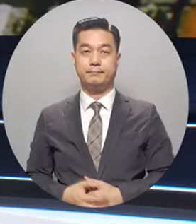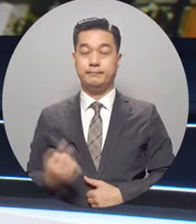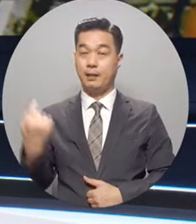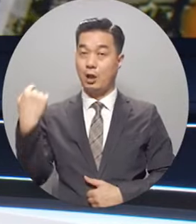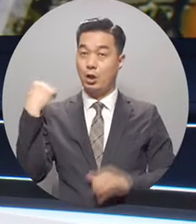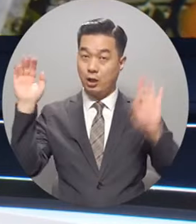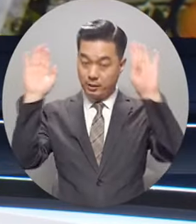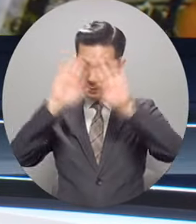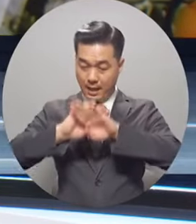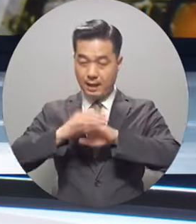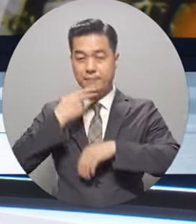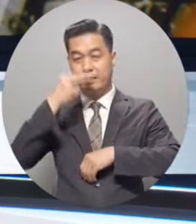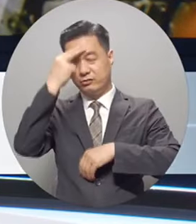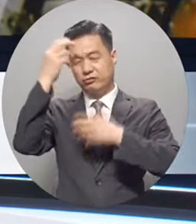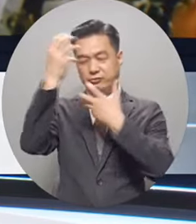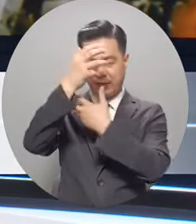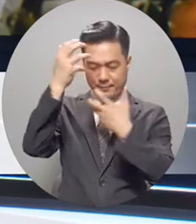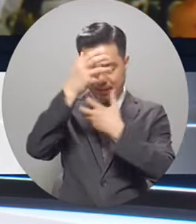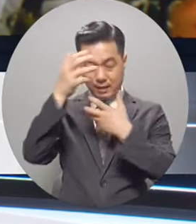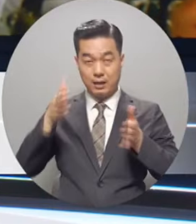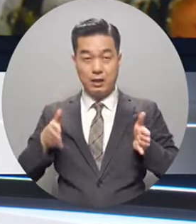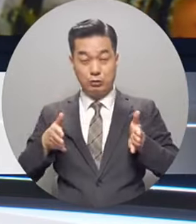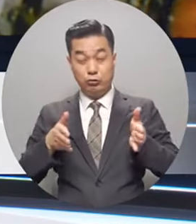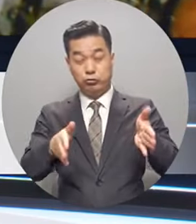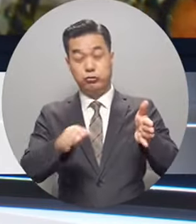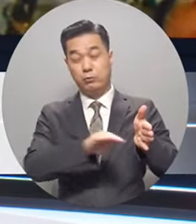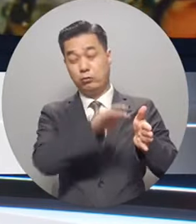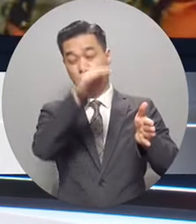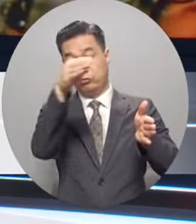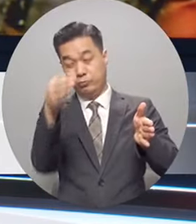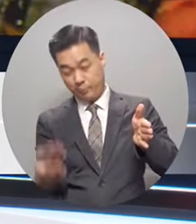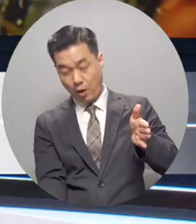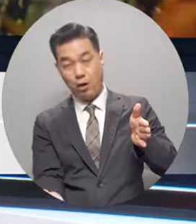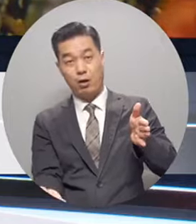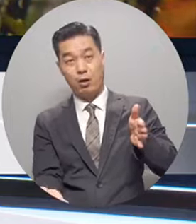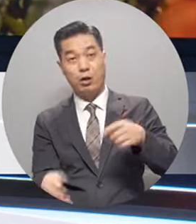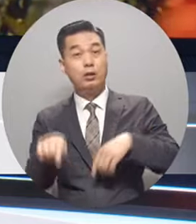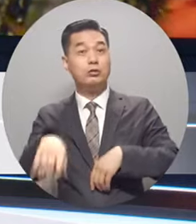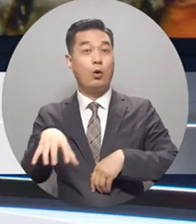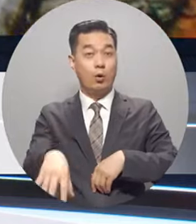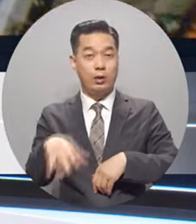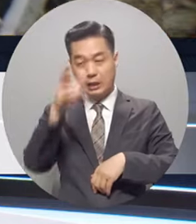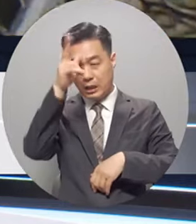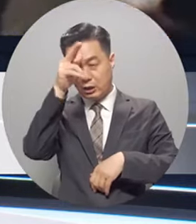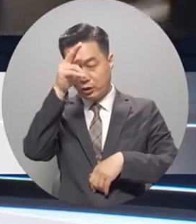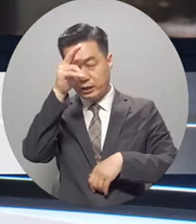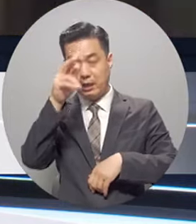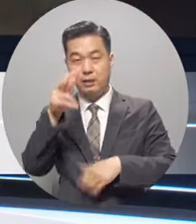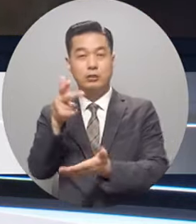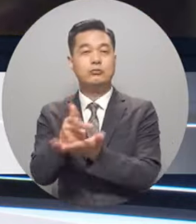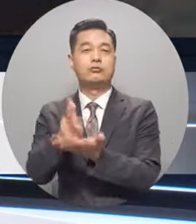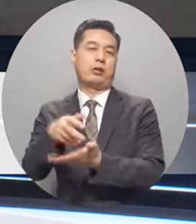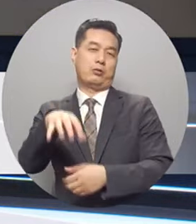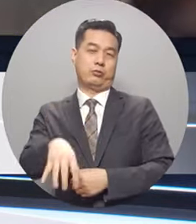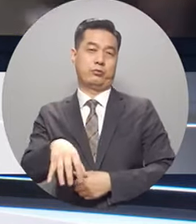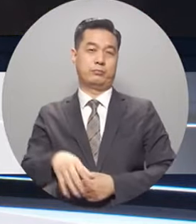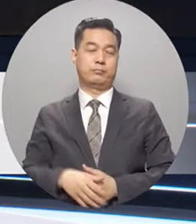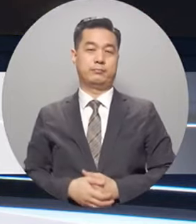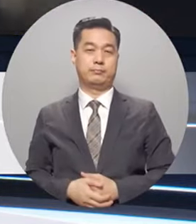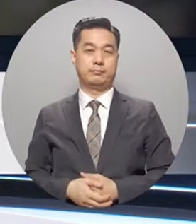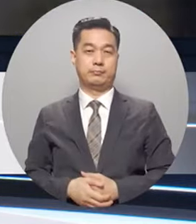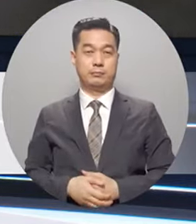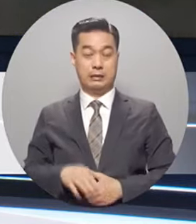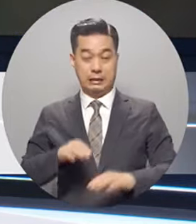어젯밤 만취한 운전자가 도로 아래로 추락했는데 하필 떨어진 곳이 경찰청 주차장이었습니다. 거꾸로